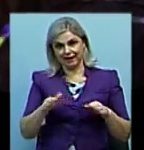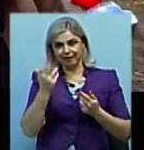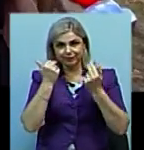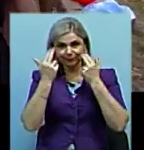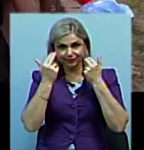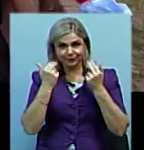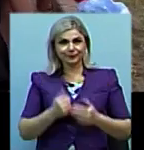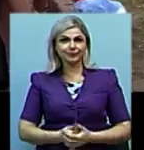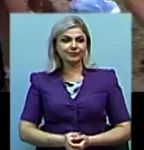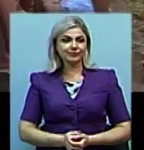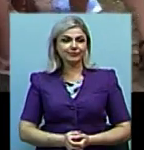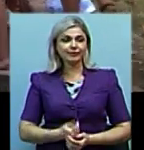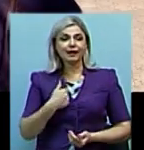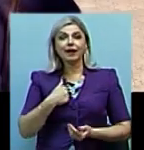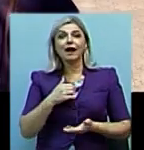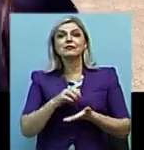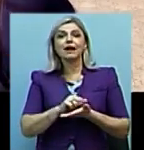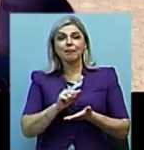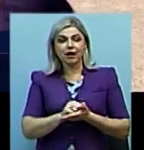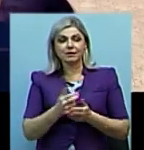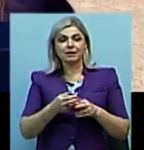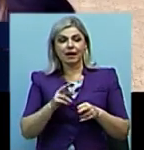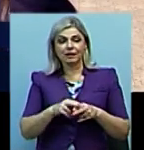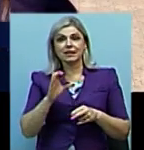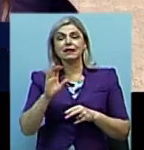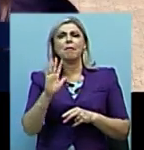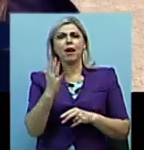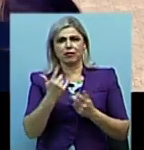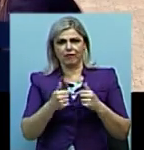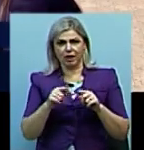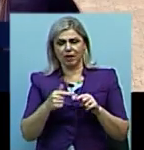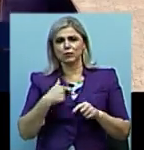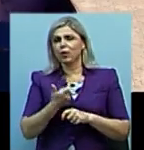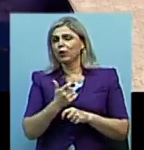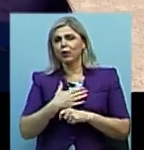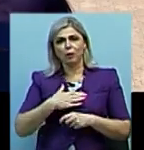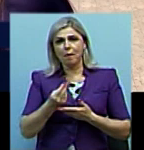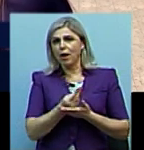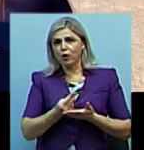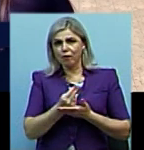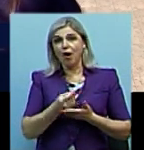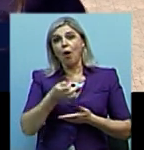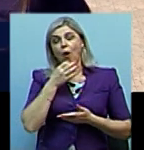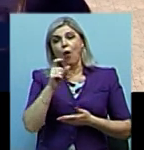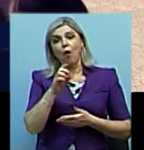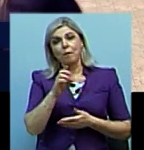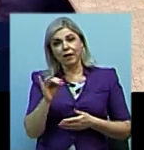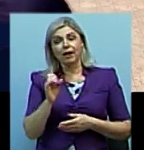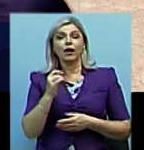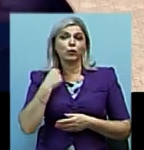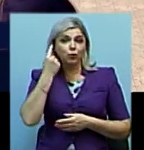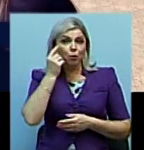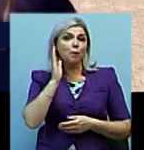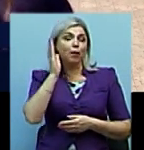акварем. Я займаюся вже малюванням з 5 класу, я дуже люблю малювати. Це і хобі, і я думаю, в майбутньому